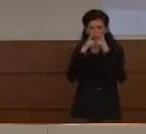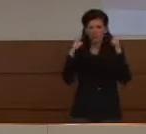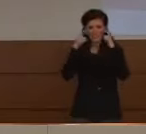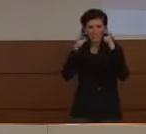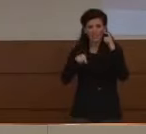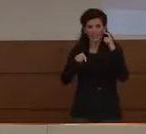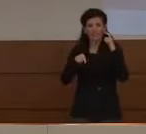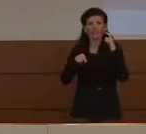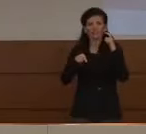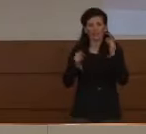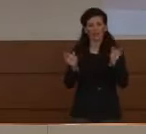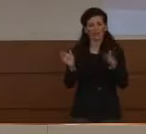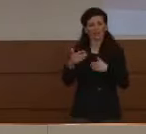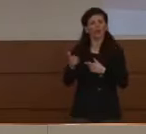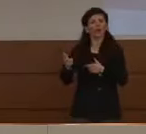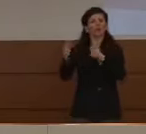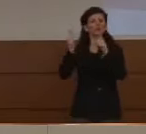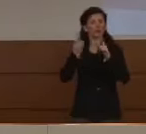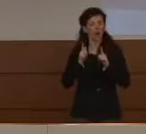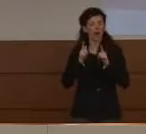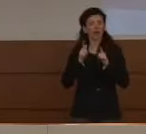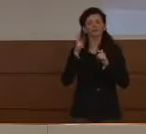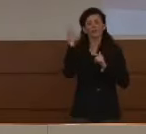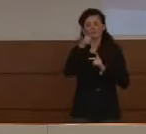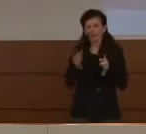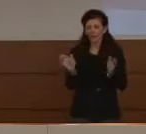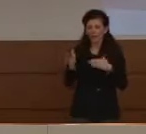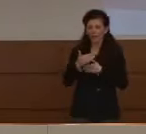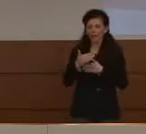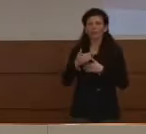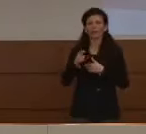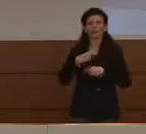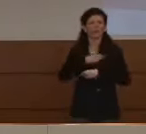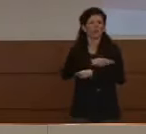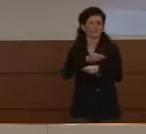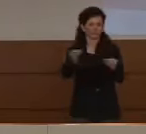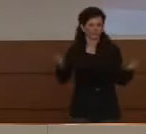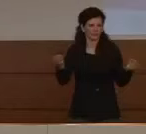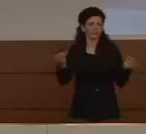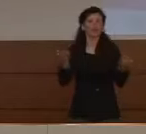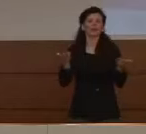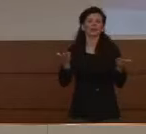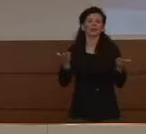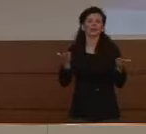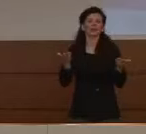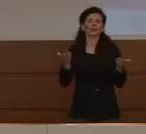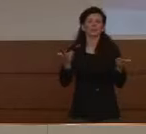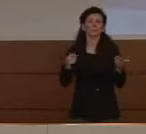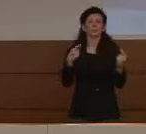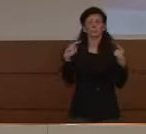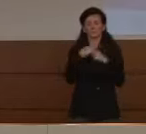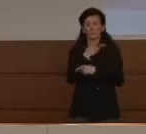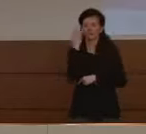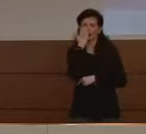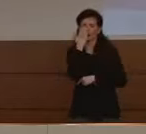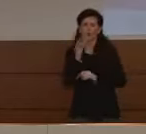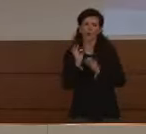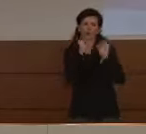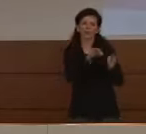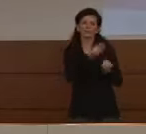mascherine donate che erano destinate alla collettività che per errore sono andati ai medici di